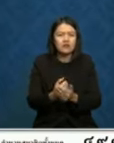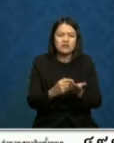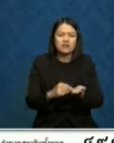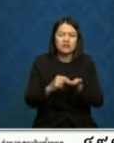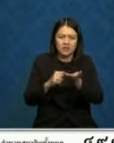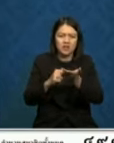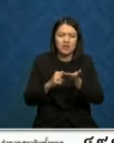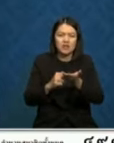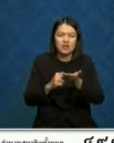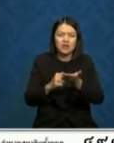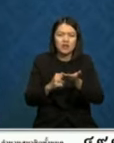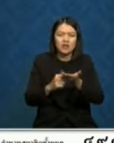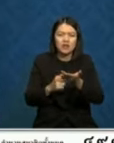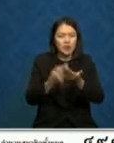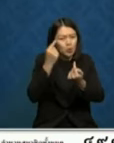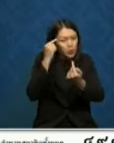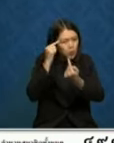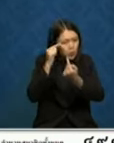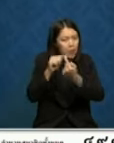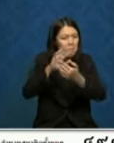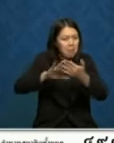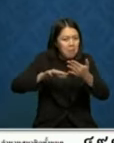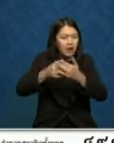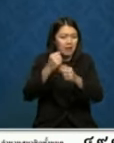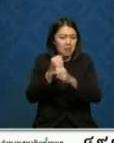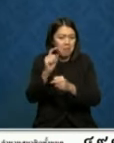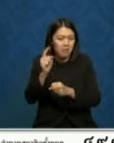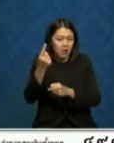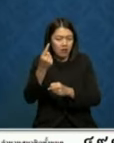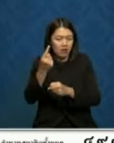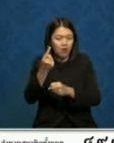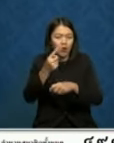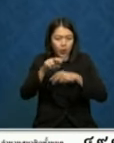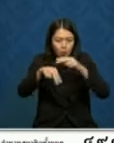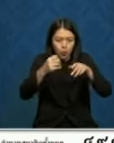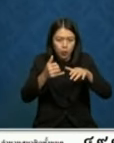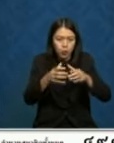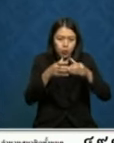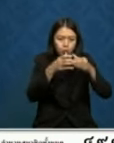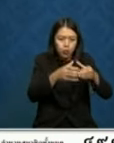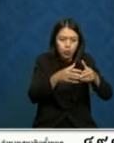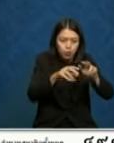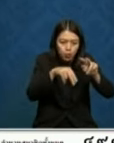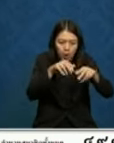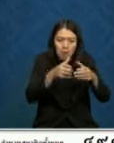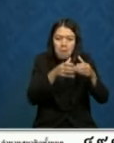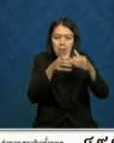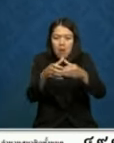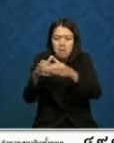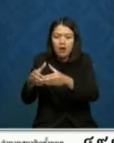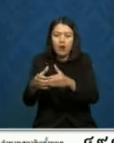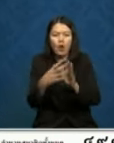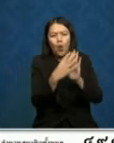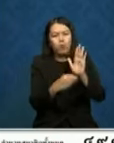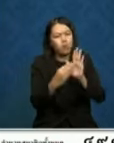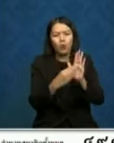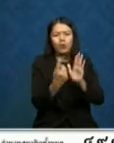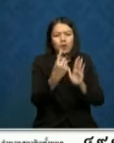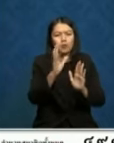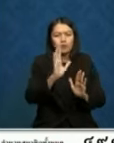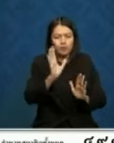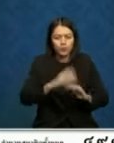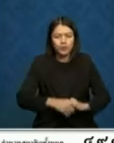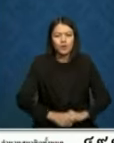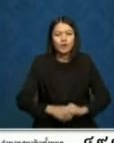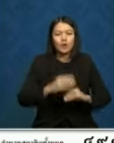รับตัวชี้วัดใหม่ครับและปรับแผนใหม่เป็นการลงตรวจสุ่มตรวจเชิงลุกมากขึ้นครับไม่ใช่เป็นการอบรมอย่างเดียวนะครับ